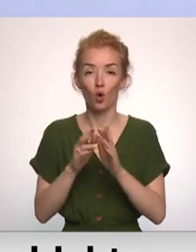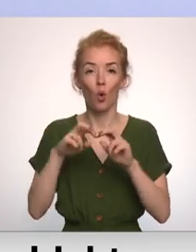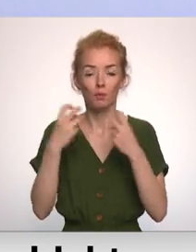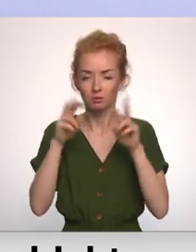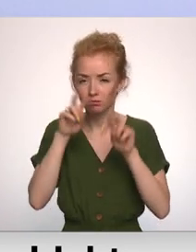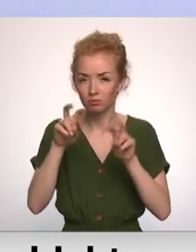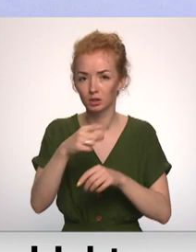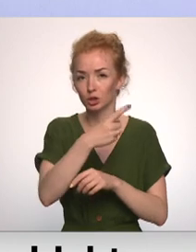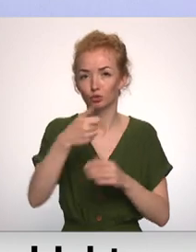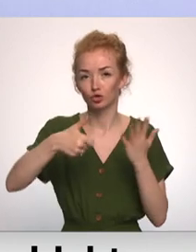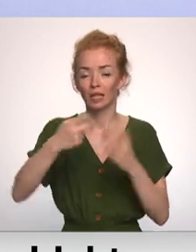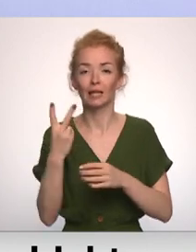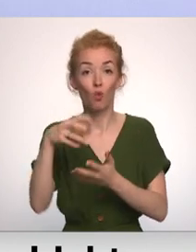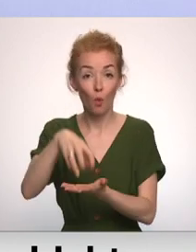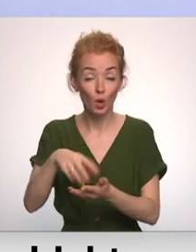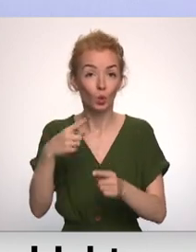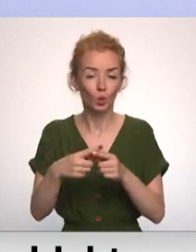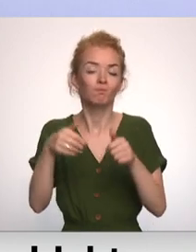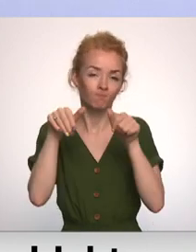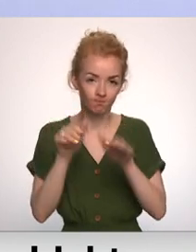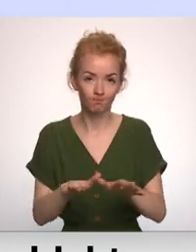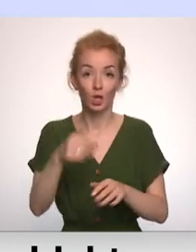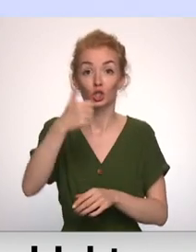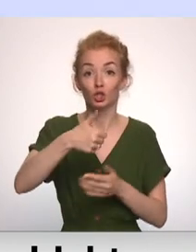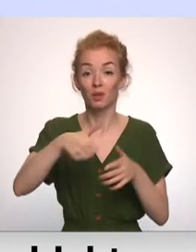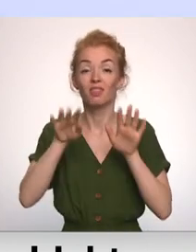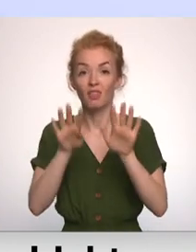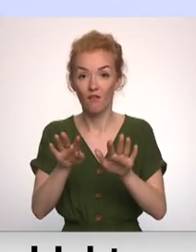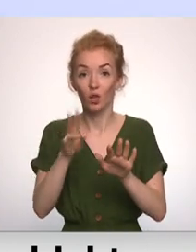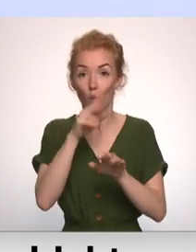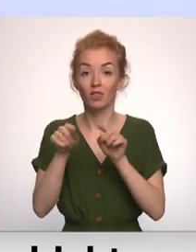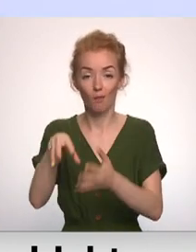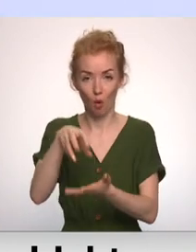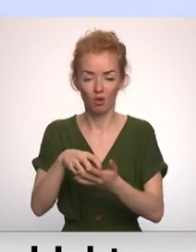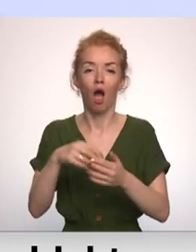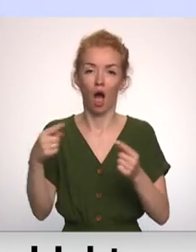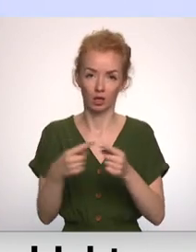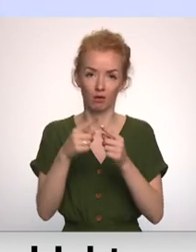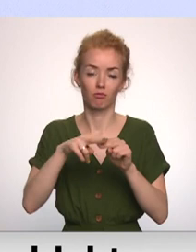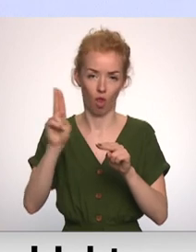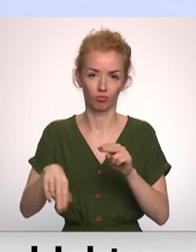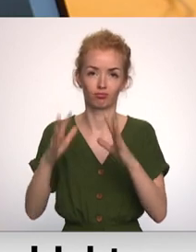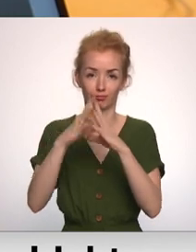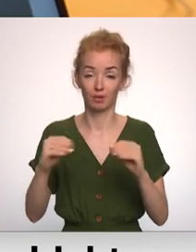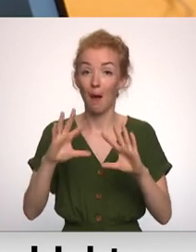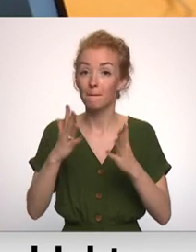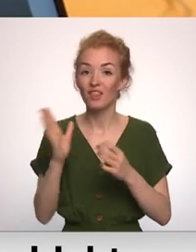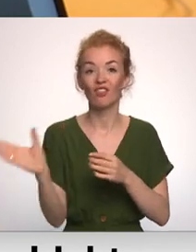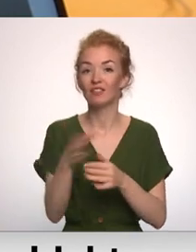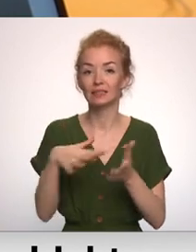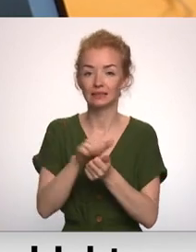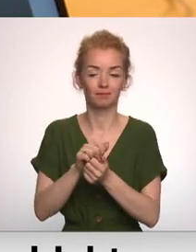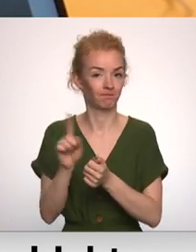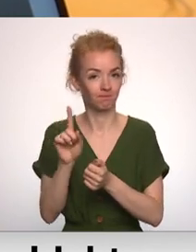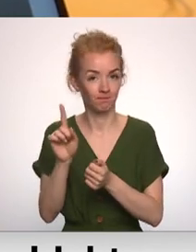pētīja 162 objektus un nolēma, ka 69 no tiem atbilst nojaukšanas prasībām. Bet ne visus iznīcinās